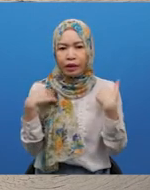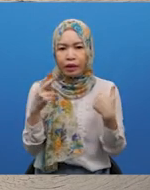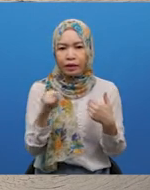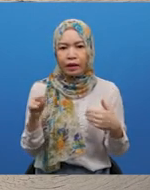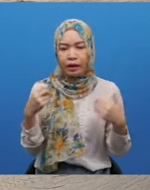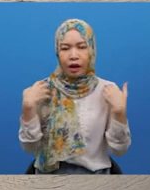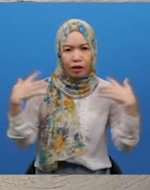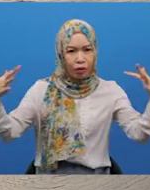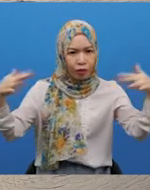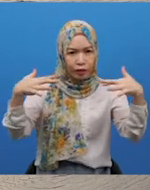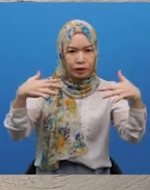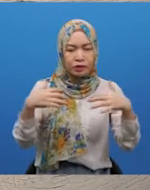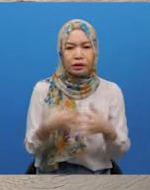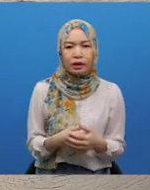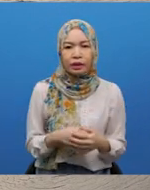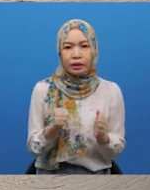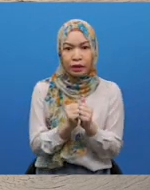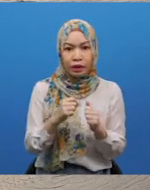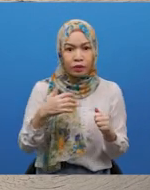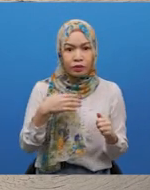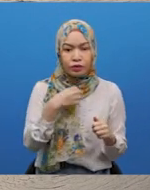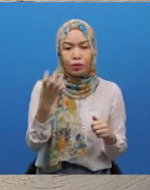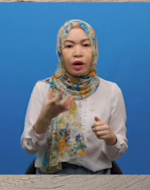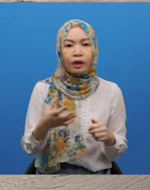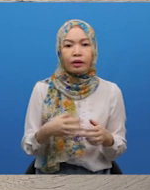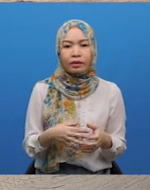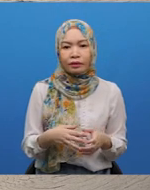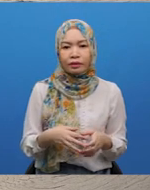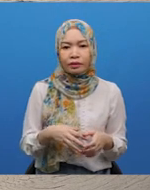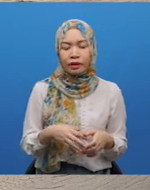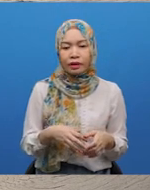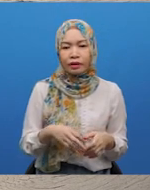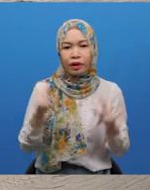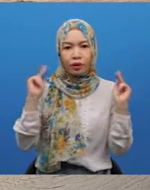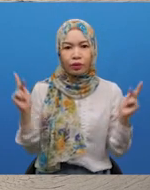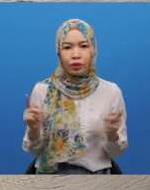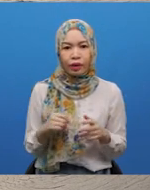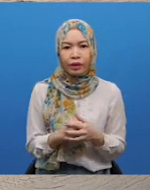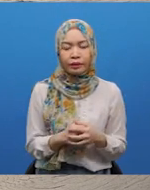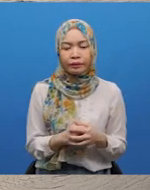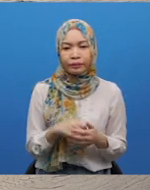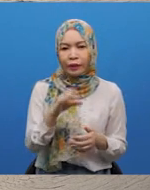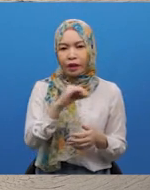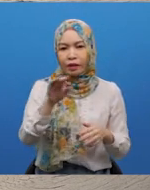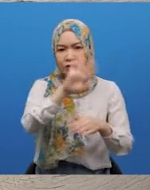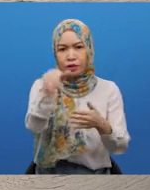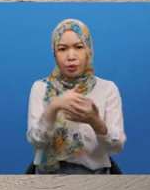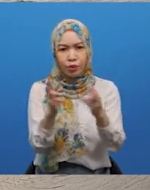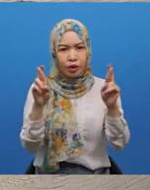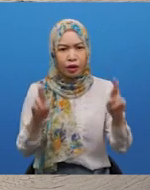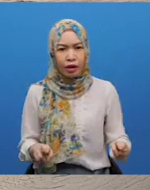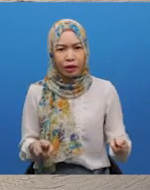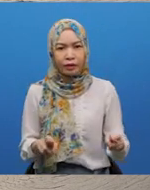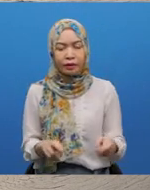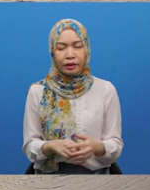serangan dengan suara yang bergema luar biasa. Sekalian rakyat negeri Kembayat